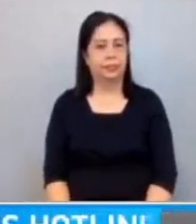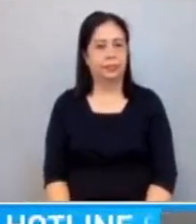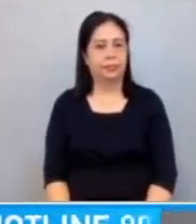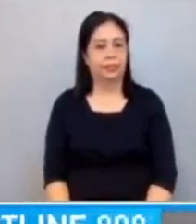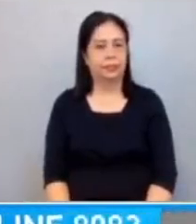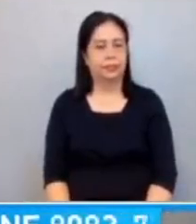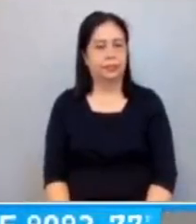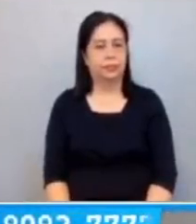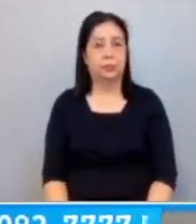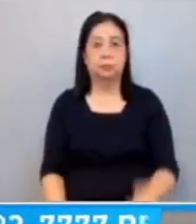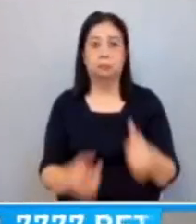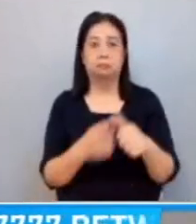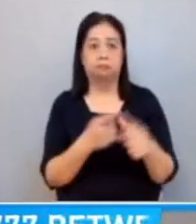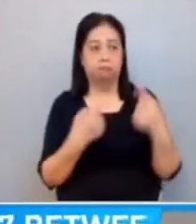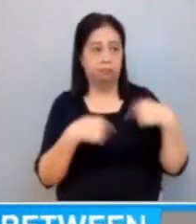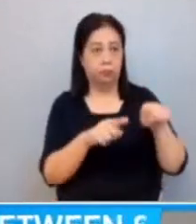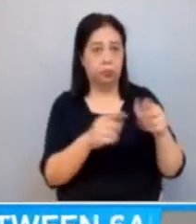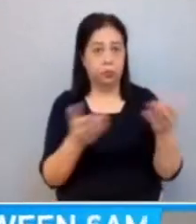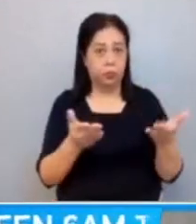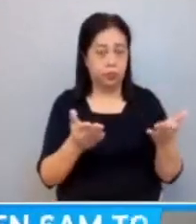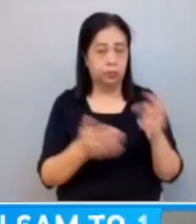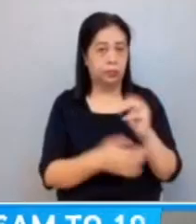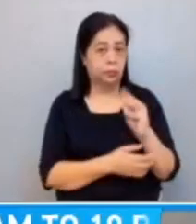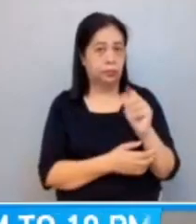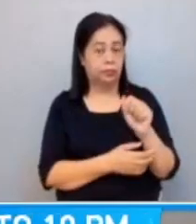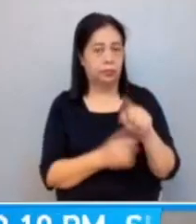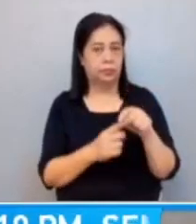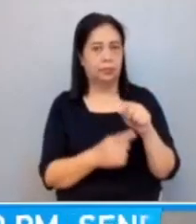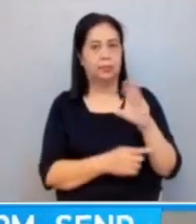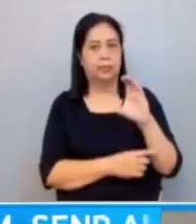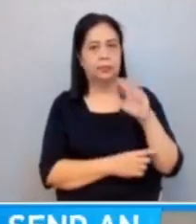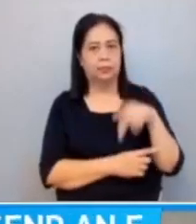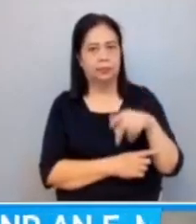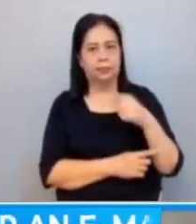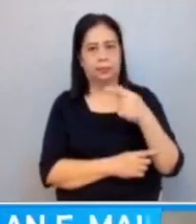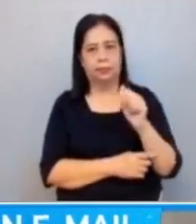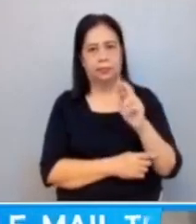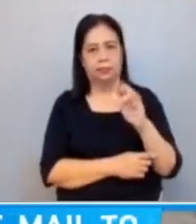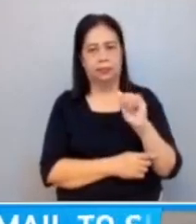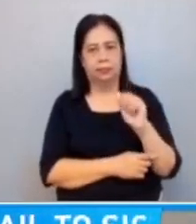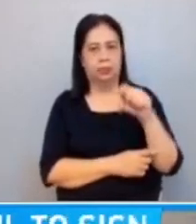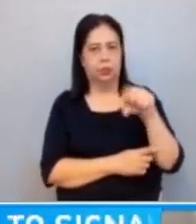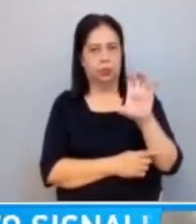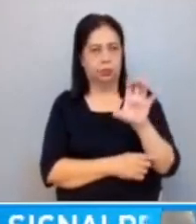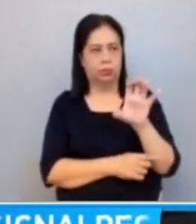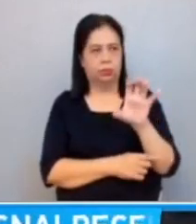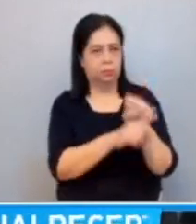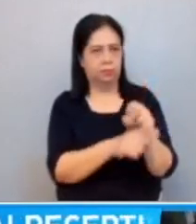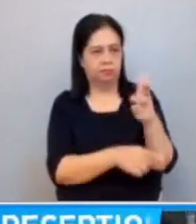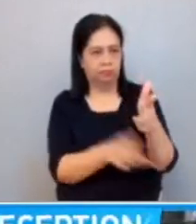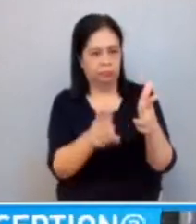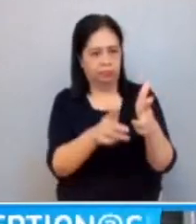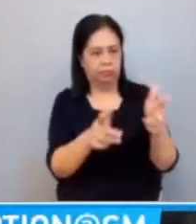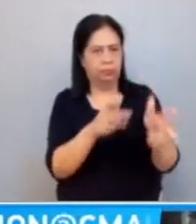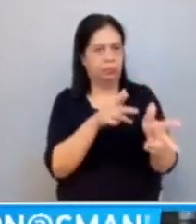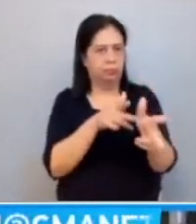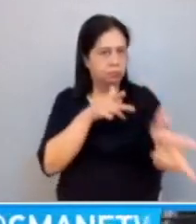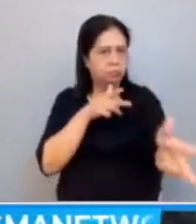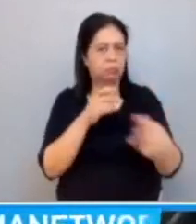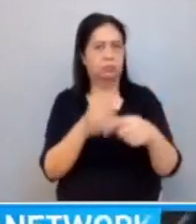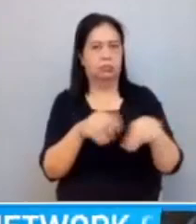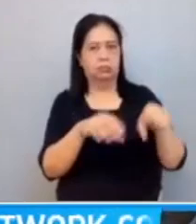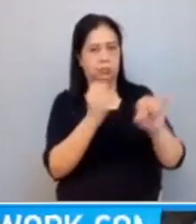Unang sinuyod ng mga tauhan ng MMDA ang CP Garcia Avenue sa Quezon City. Naabutan ang nakapark ng mga jeep at tricycle sa gilid ng